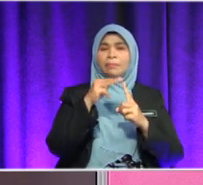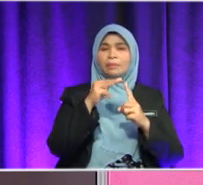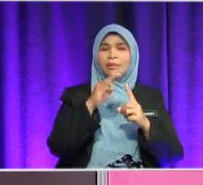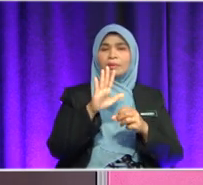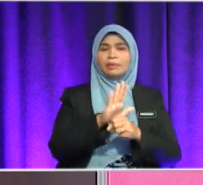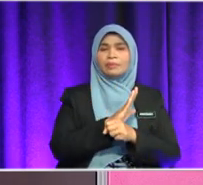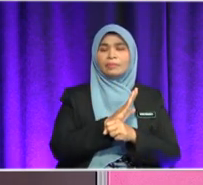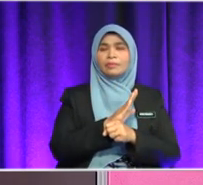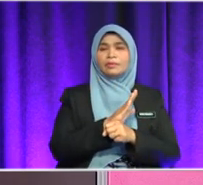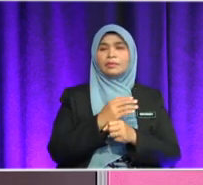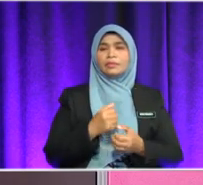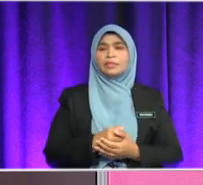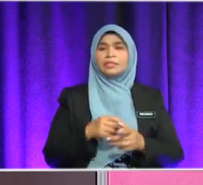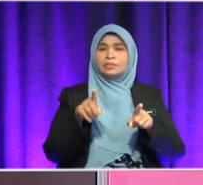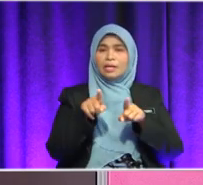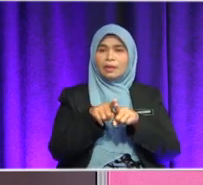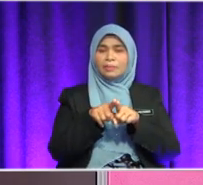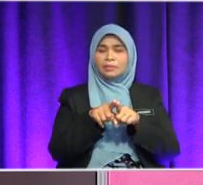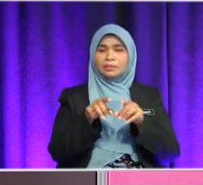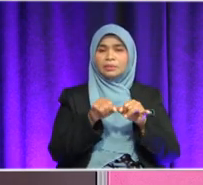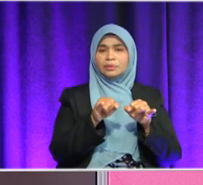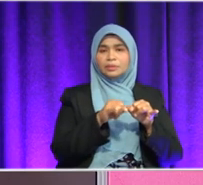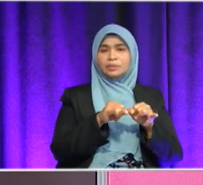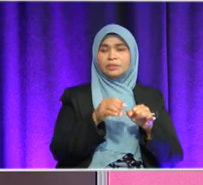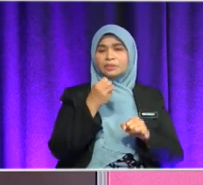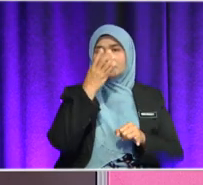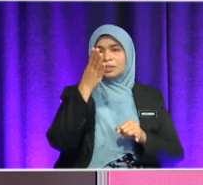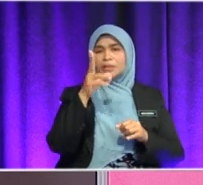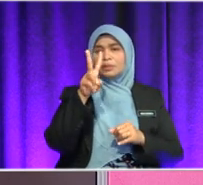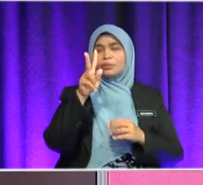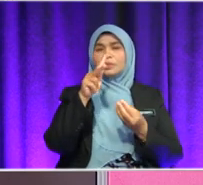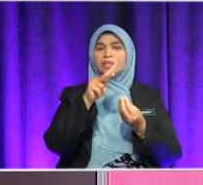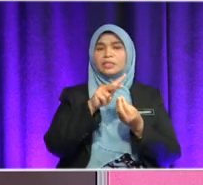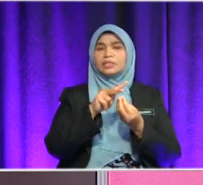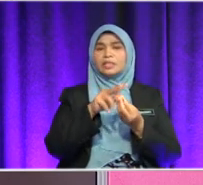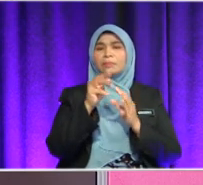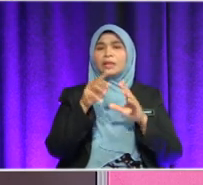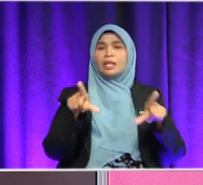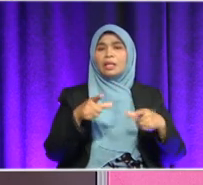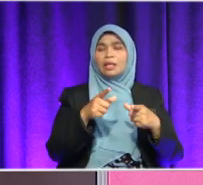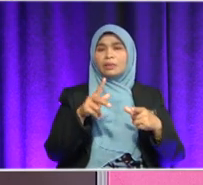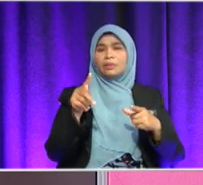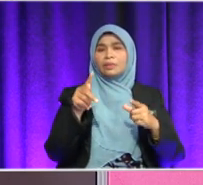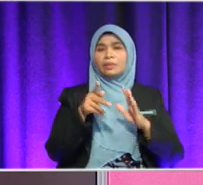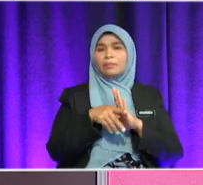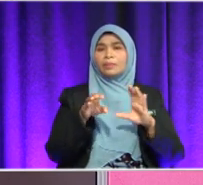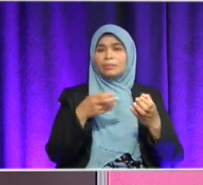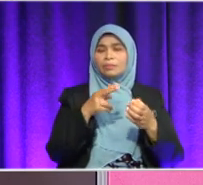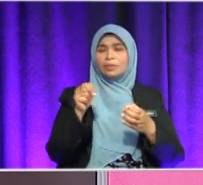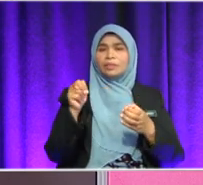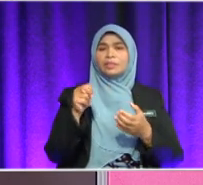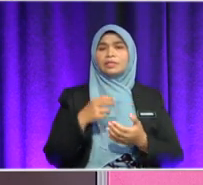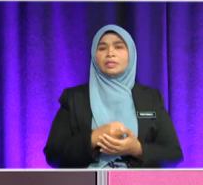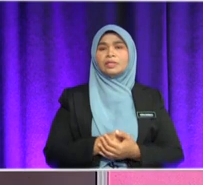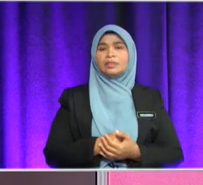contoh sama juga Terangkan dua kesan melakukan perbuatan kesan melakukan